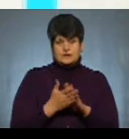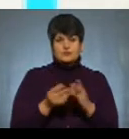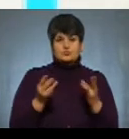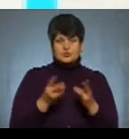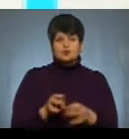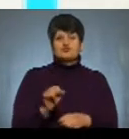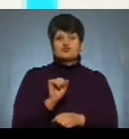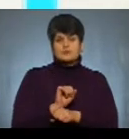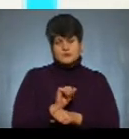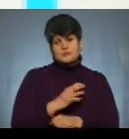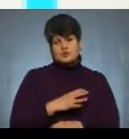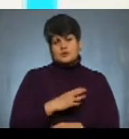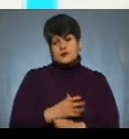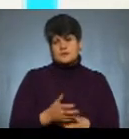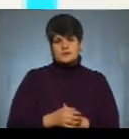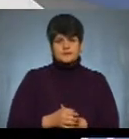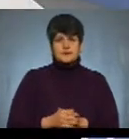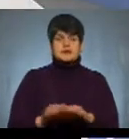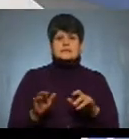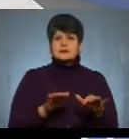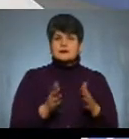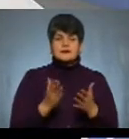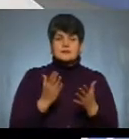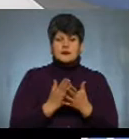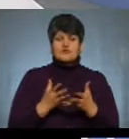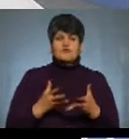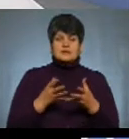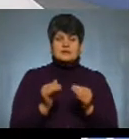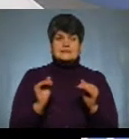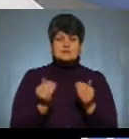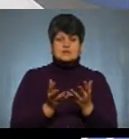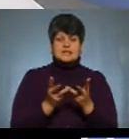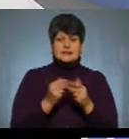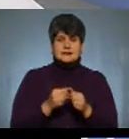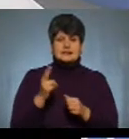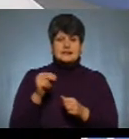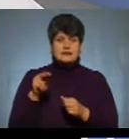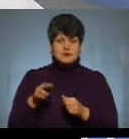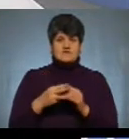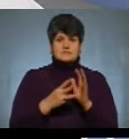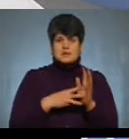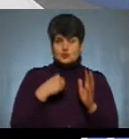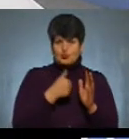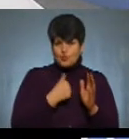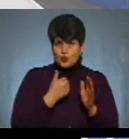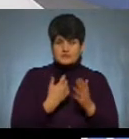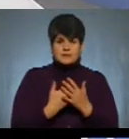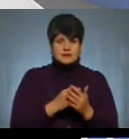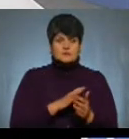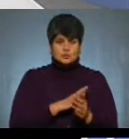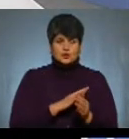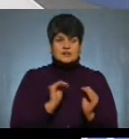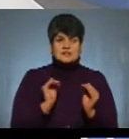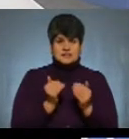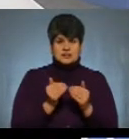учасника, потрібно зупинитися і почекати. Про заходи, які мали би вплинути на зменшення кількості ДТП. У 2018 році, для прикладу,